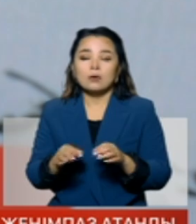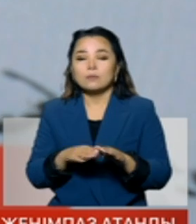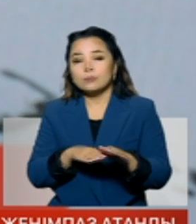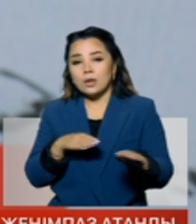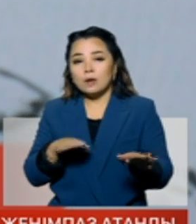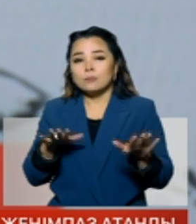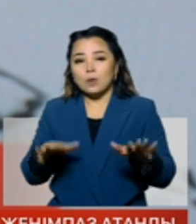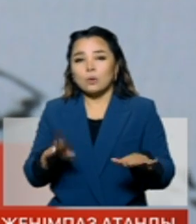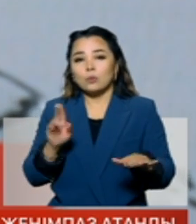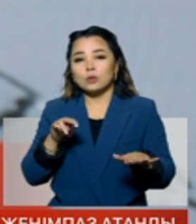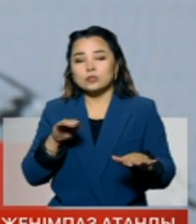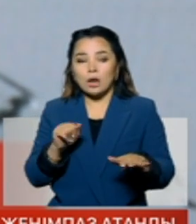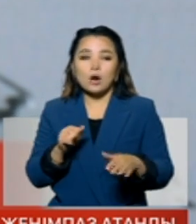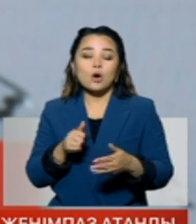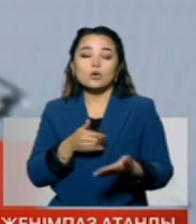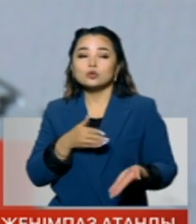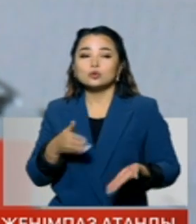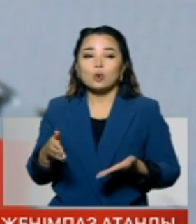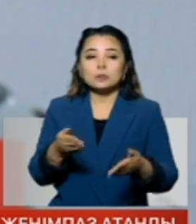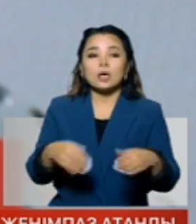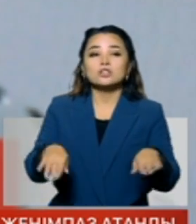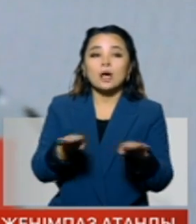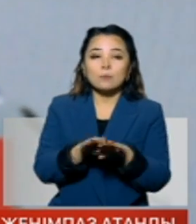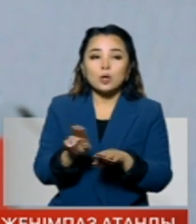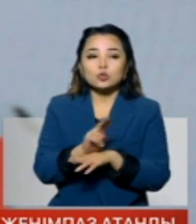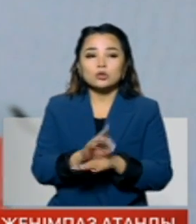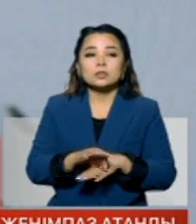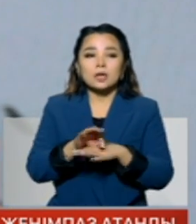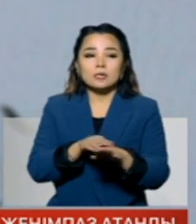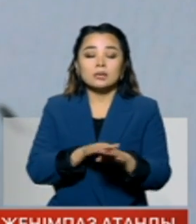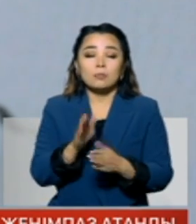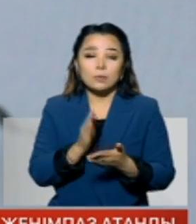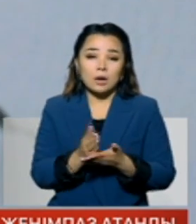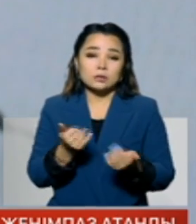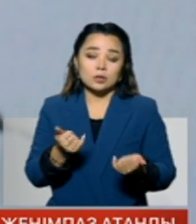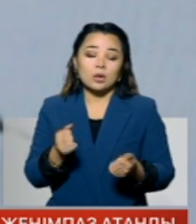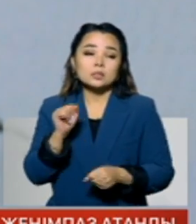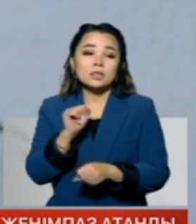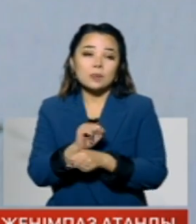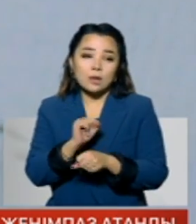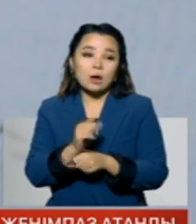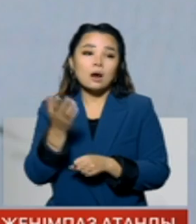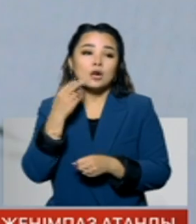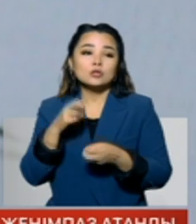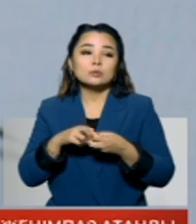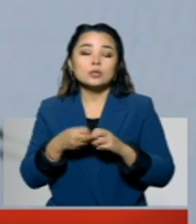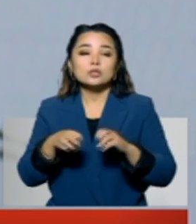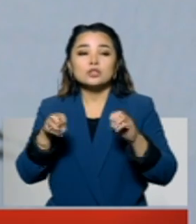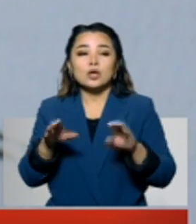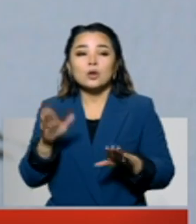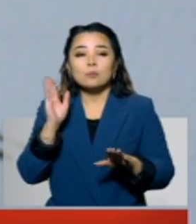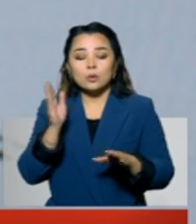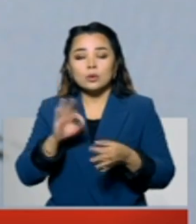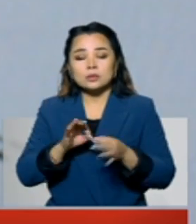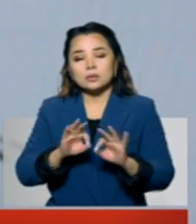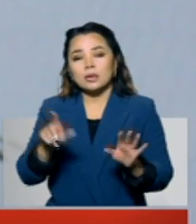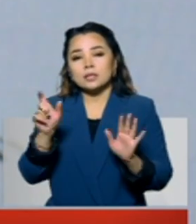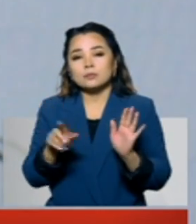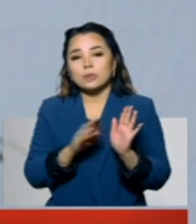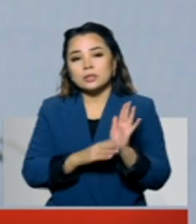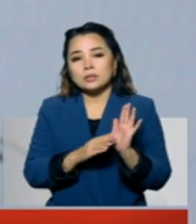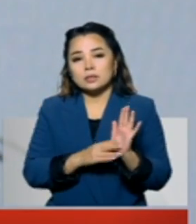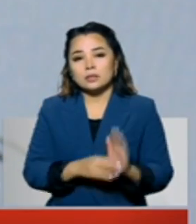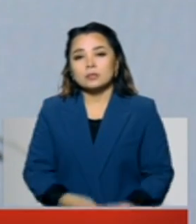тұрған Құлжа тасжолы жабылып, жөндеу жұмыстары жүргізіліп жатыр. Жол кептелісі қашан шешіледі? Толығырақ Айдана Қуантхан